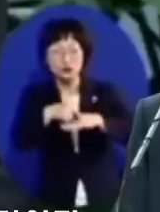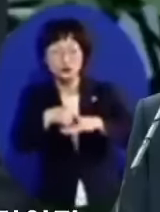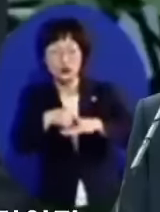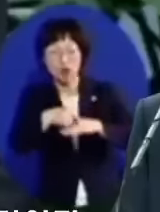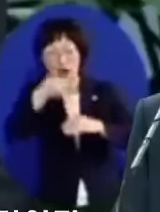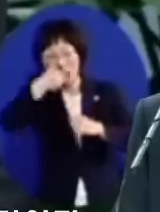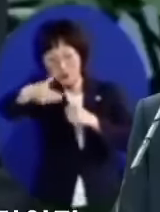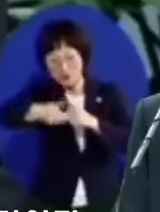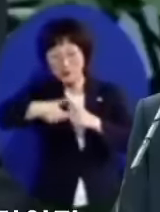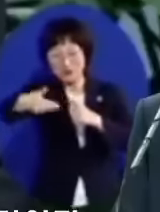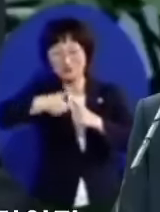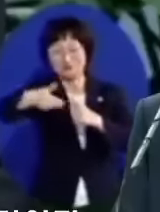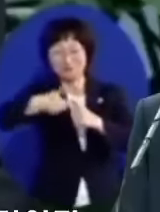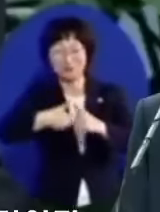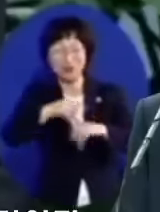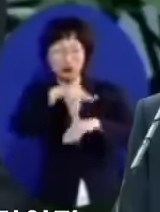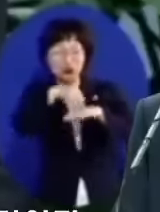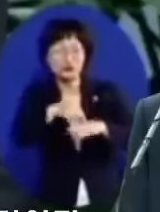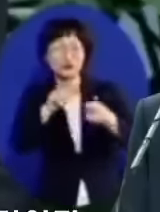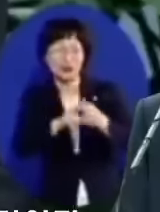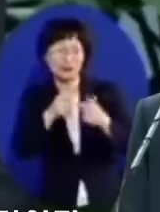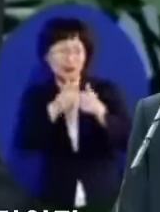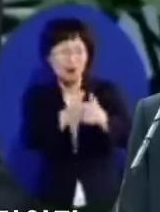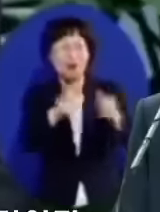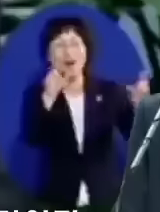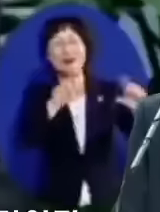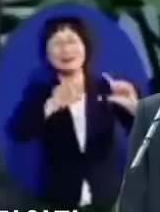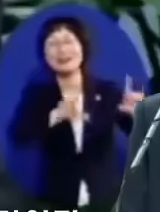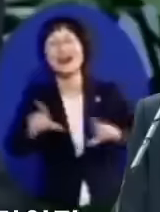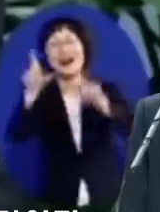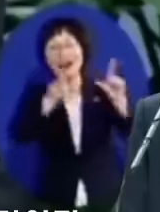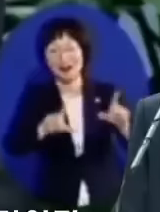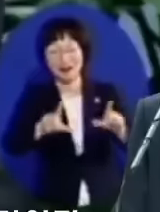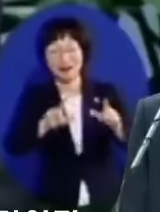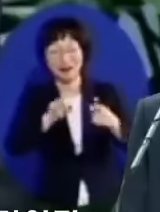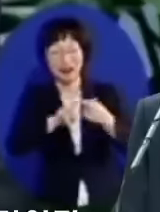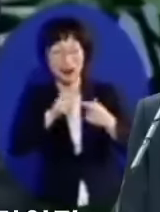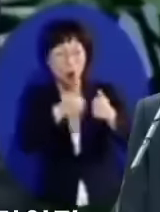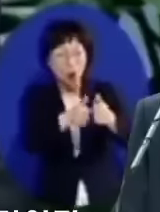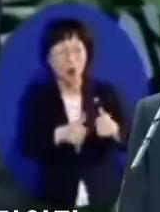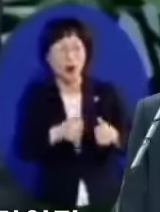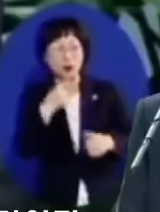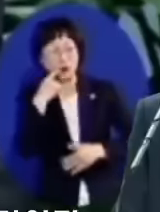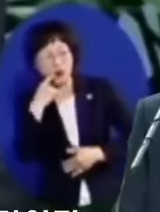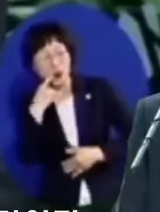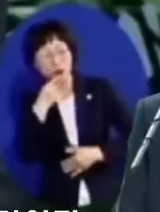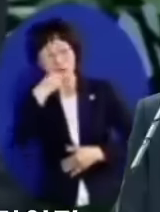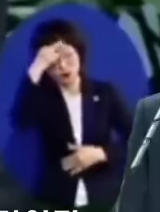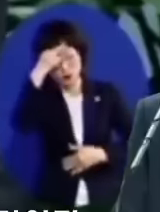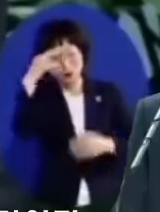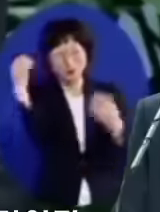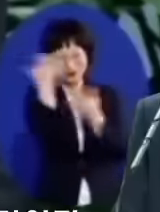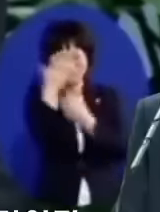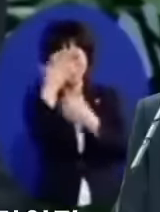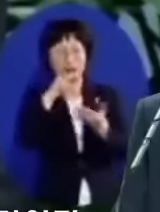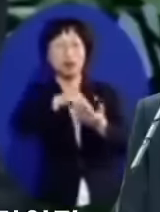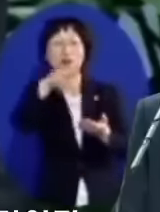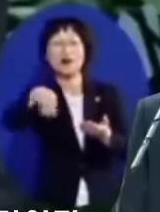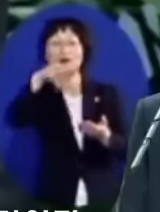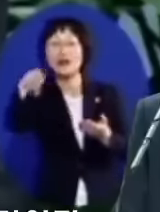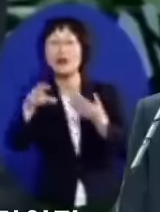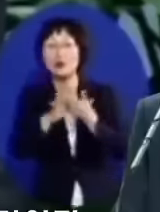먹입니다. 육을 따라서 세상을 따라가고 쾌락을 따라가고 술 취하고 방종하고